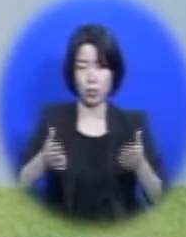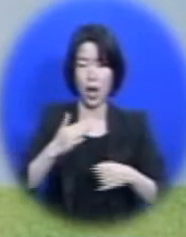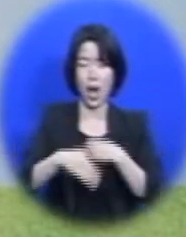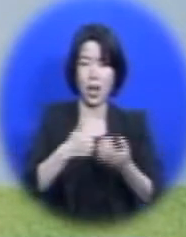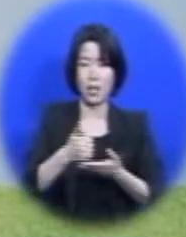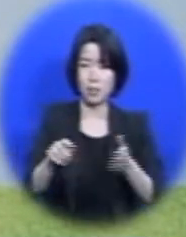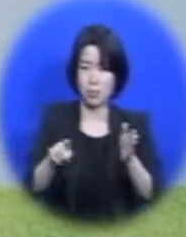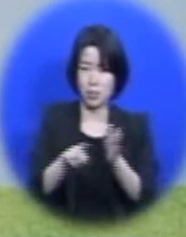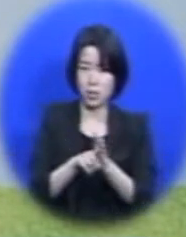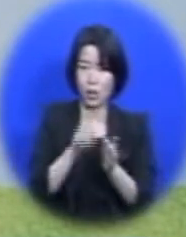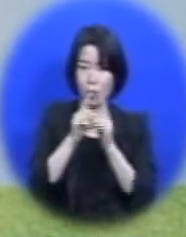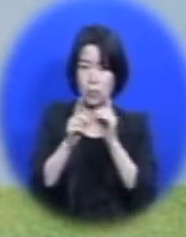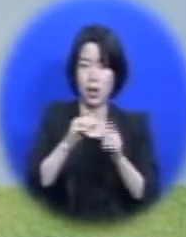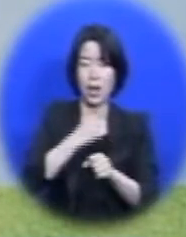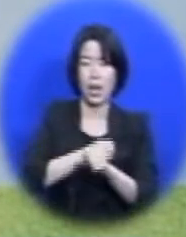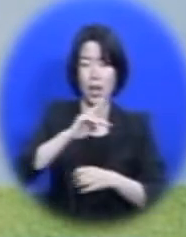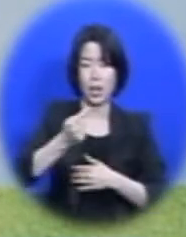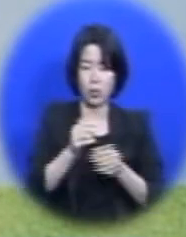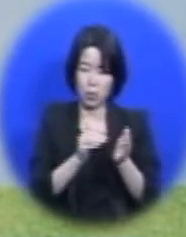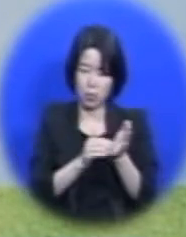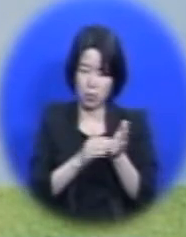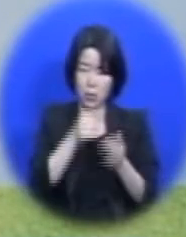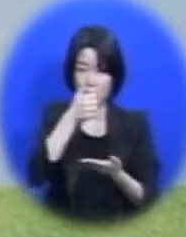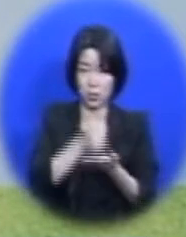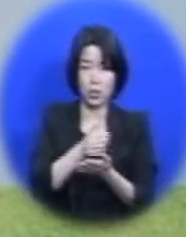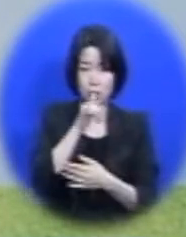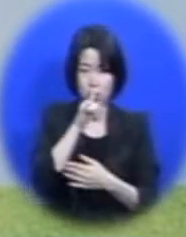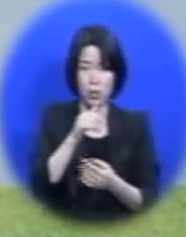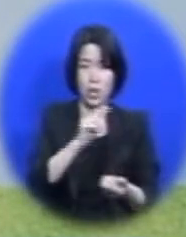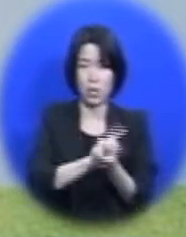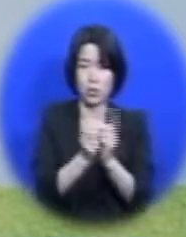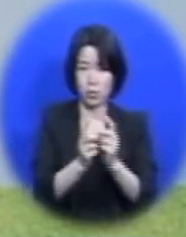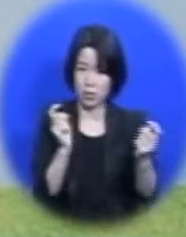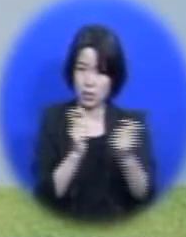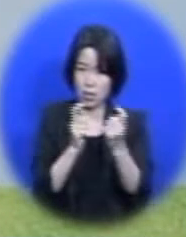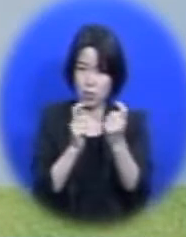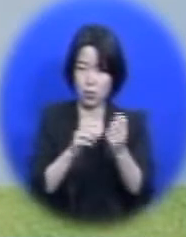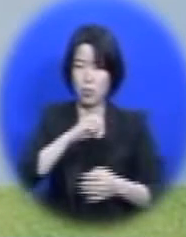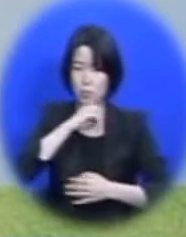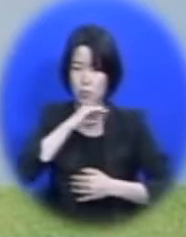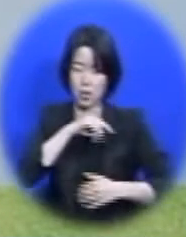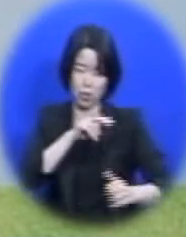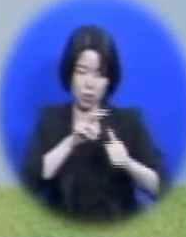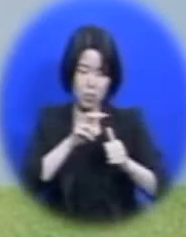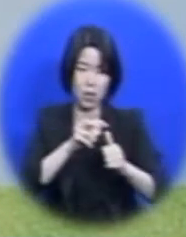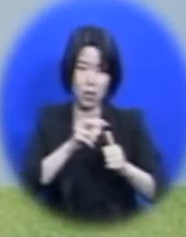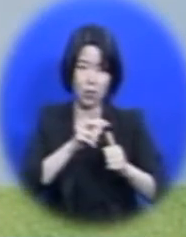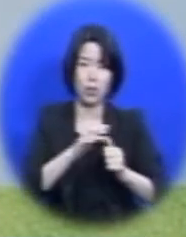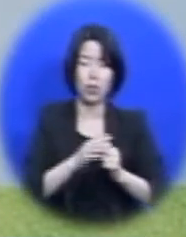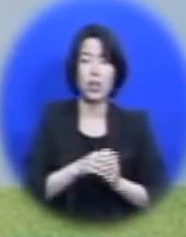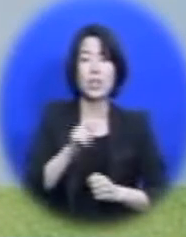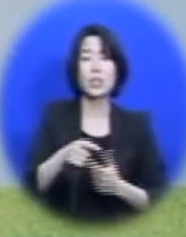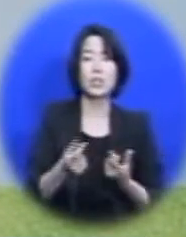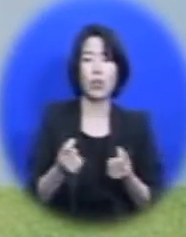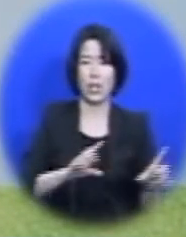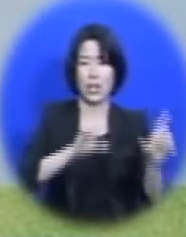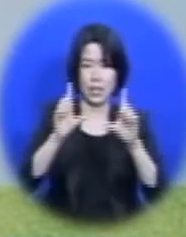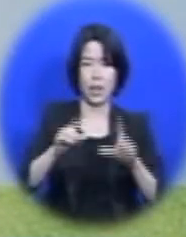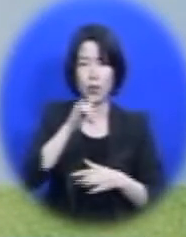하면서도 은밀한 죄를 짓고 서로 싸우고 불평하고 원망하고 그렇게 산단